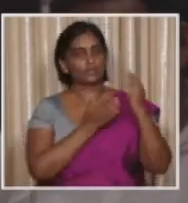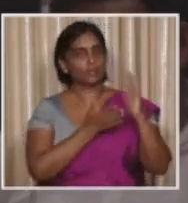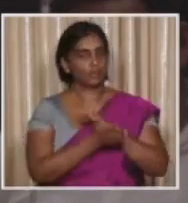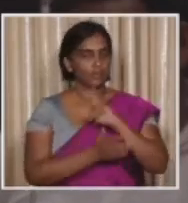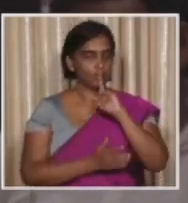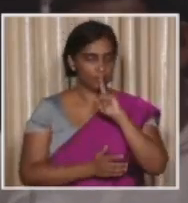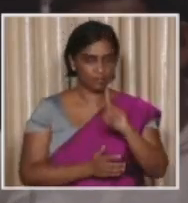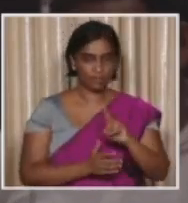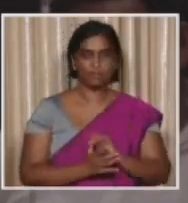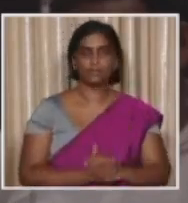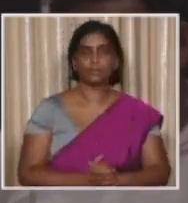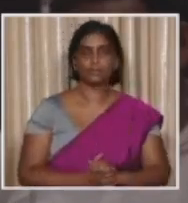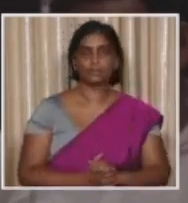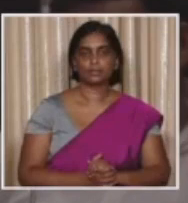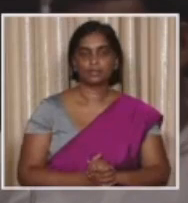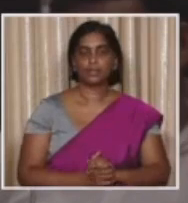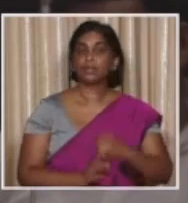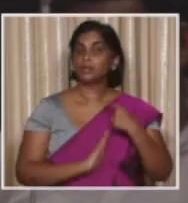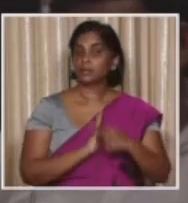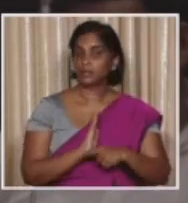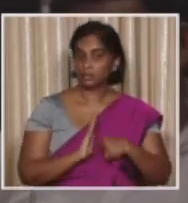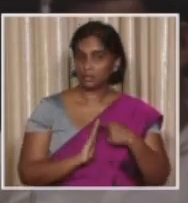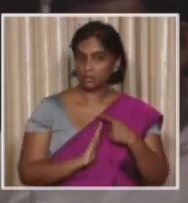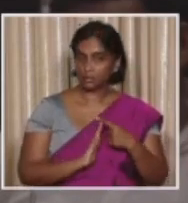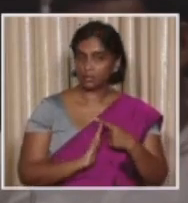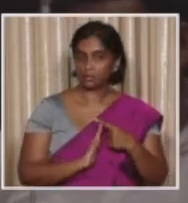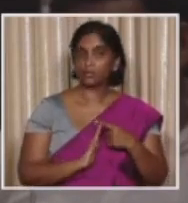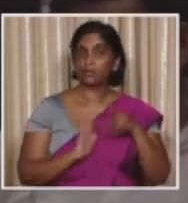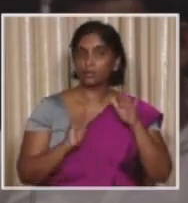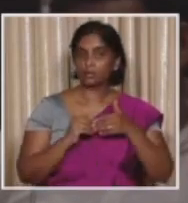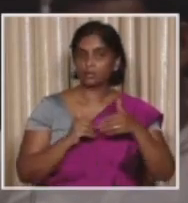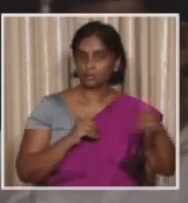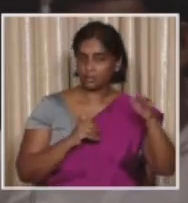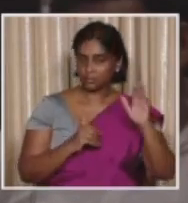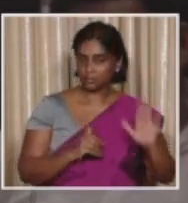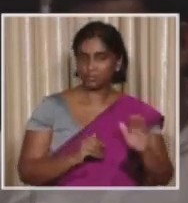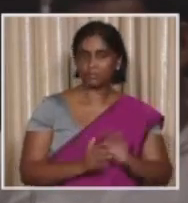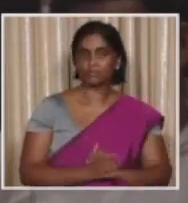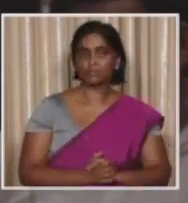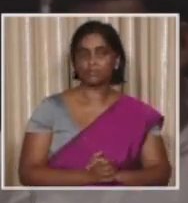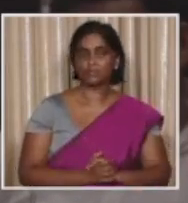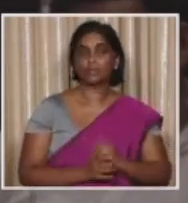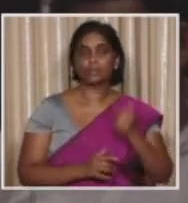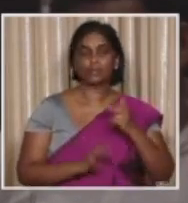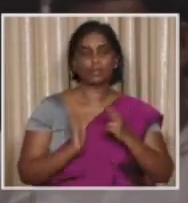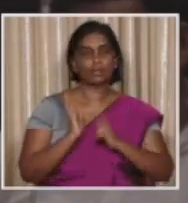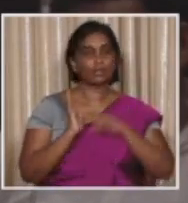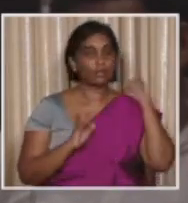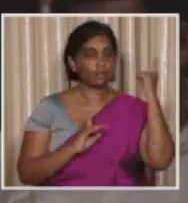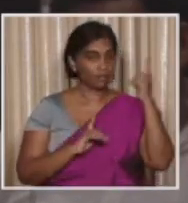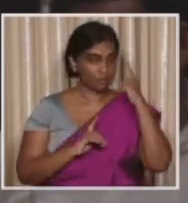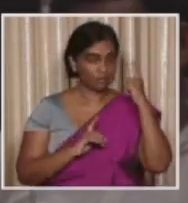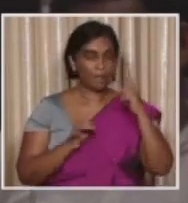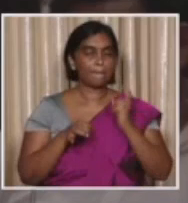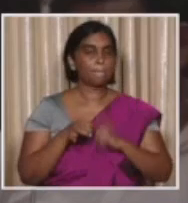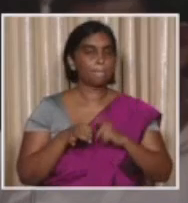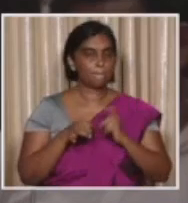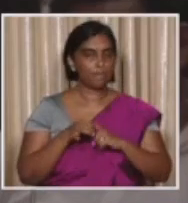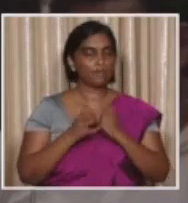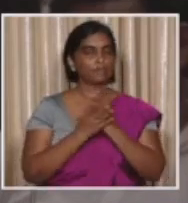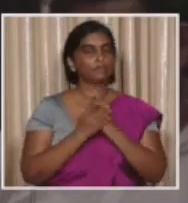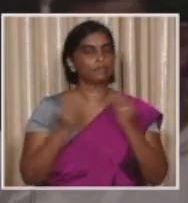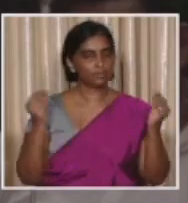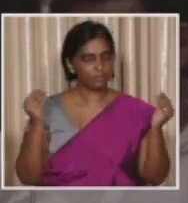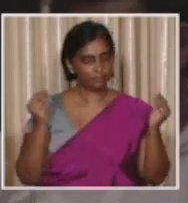සිටියේ රටේ ඇති වෙලා තියෙන මේ ජාතික ප්‍රශ්නය විසඳීම